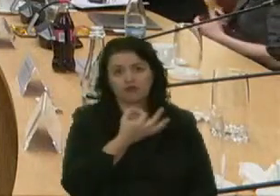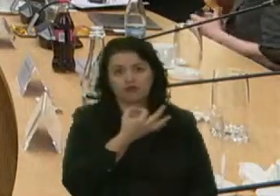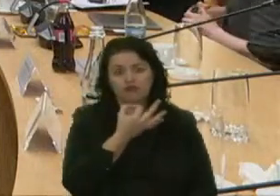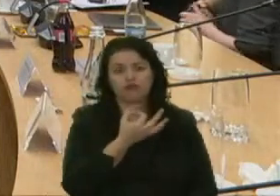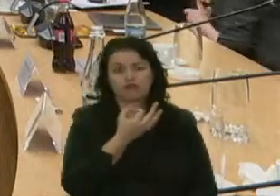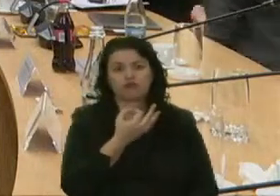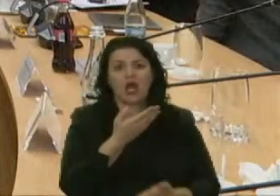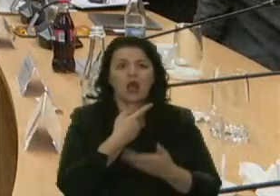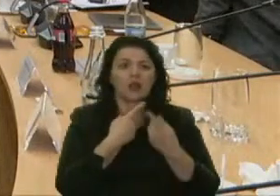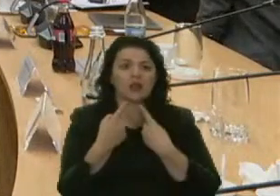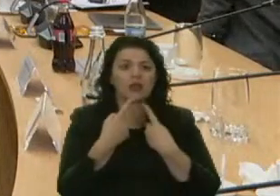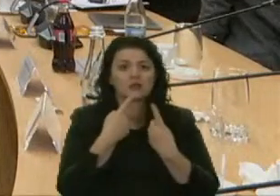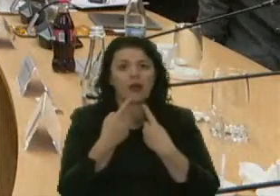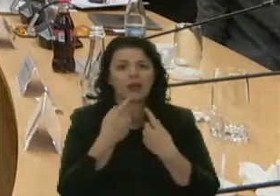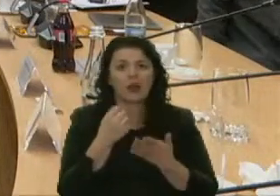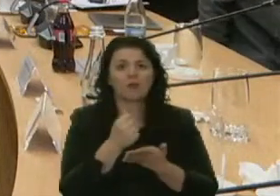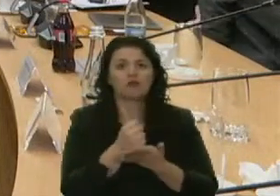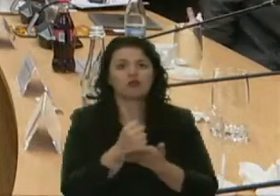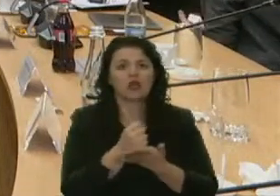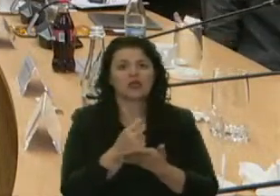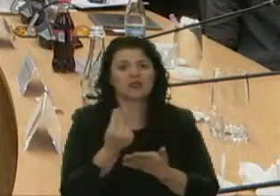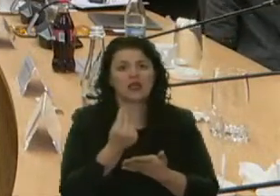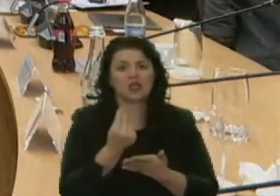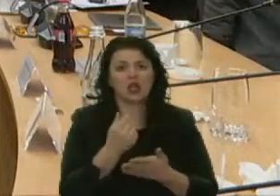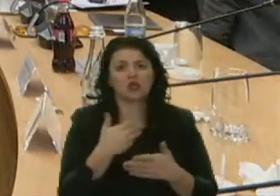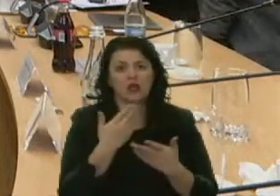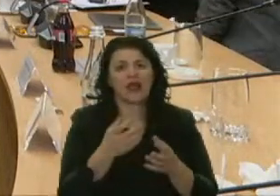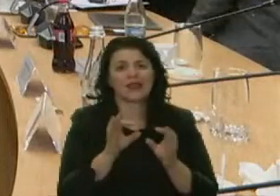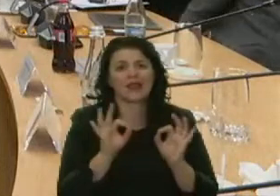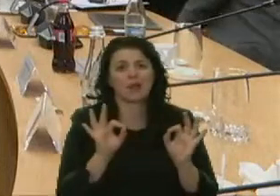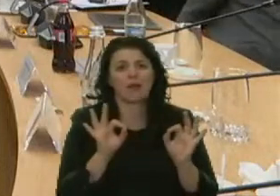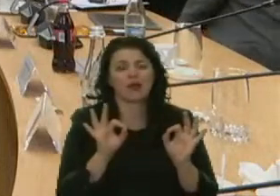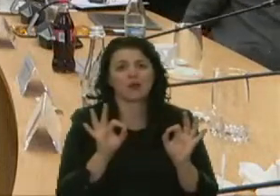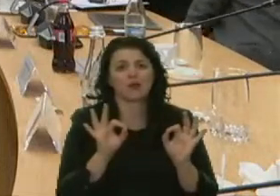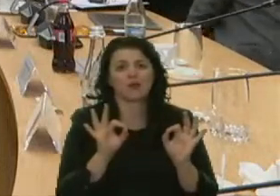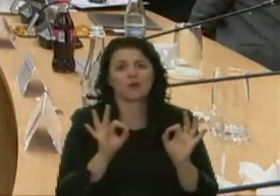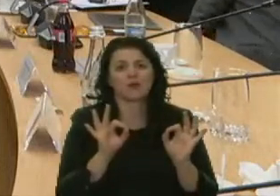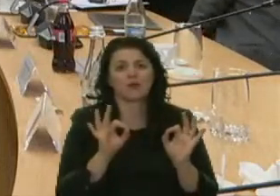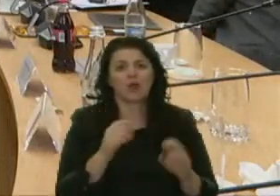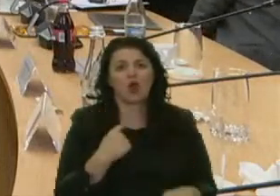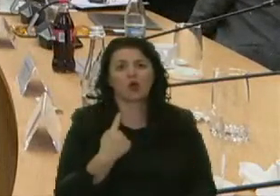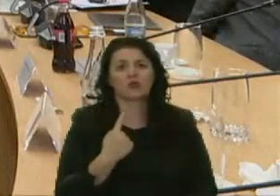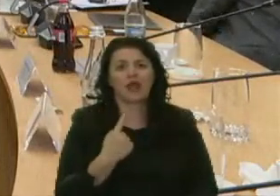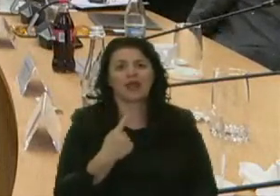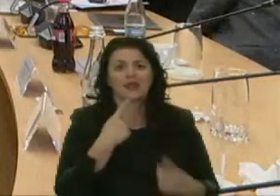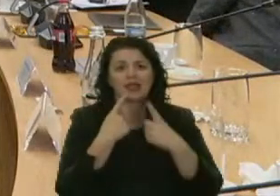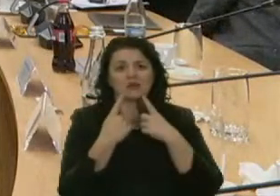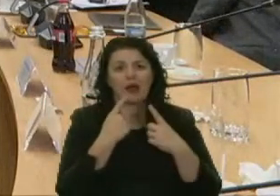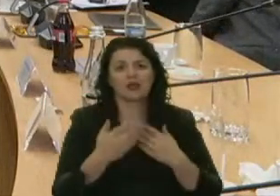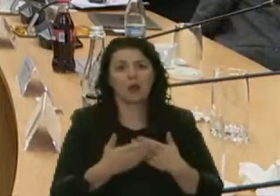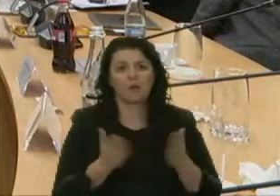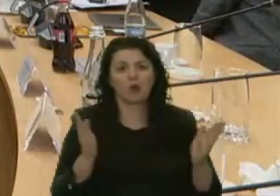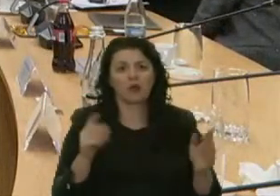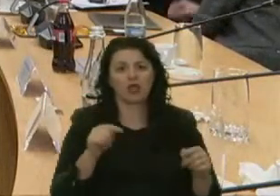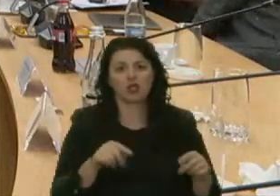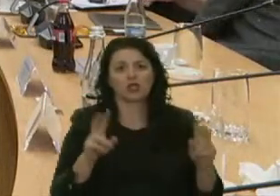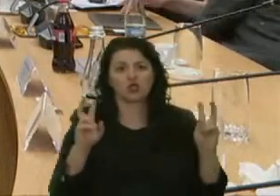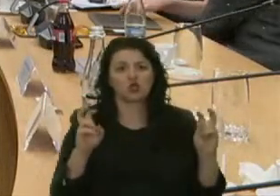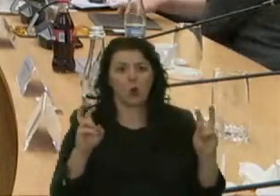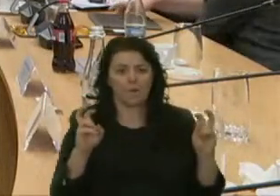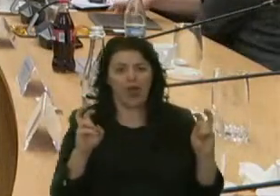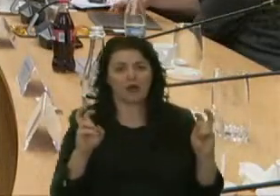dezbaterea de buget De ce nu dați liber unei dezbateri publice pe acest